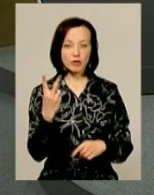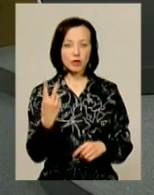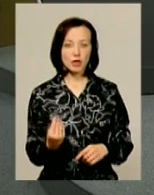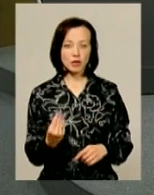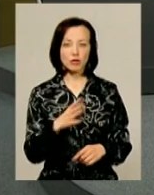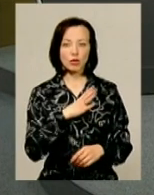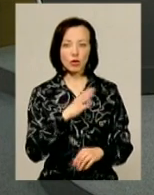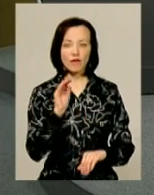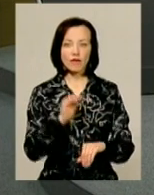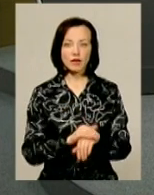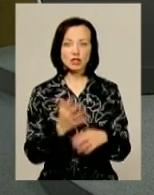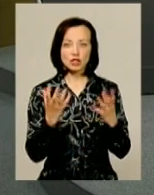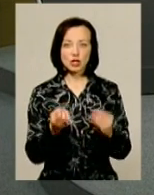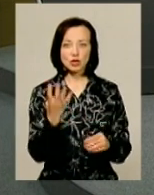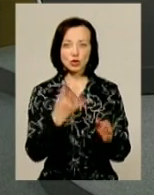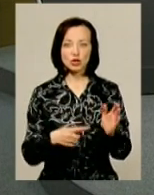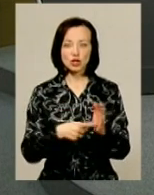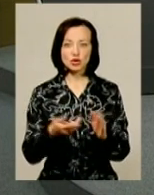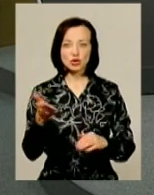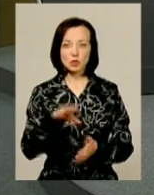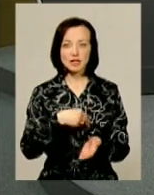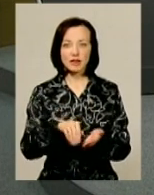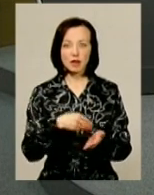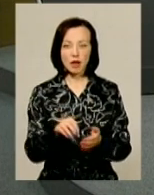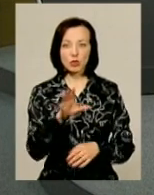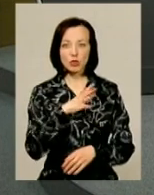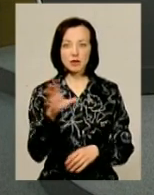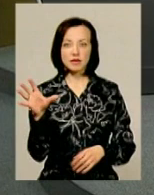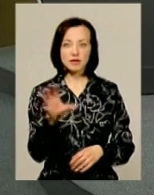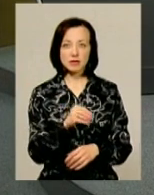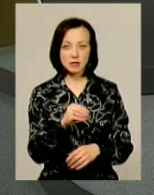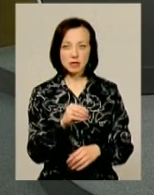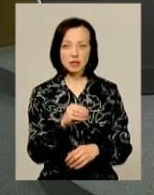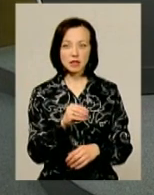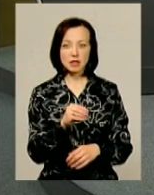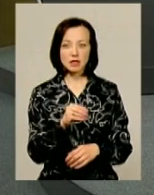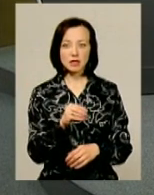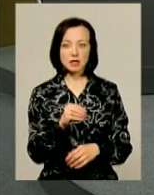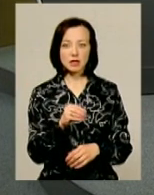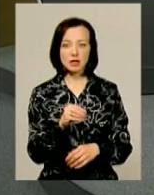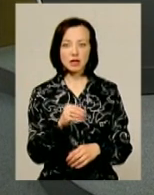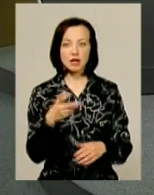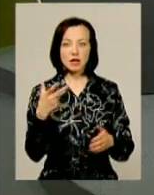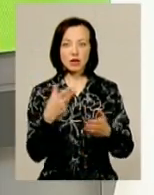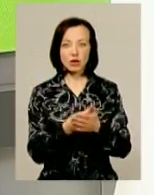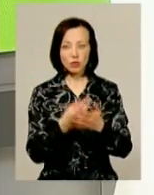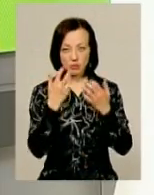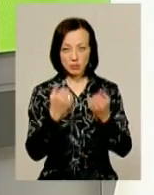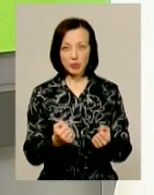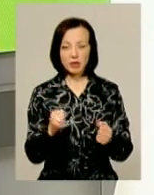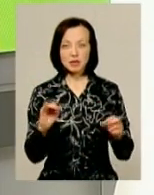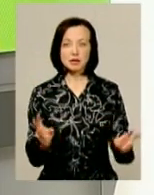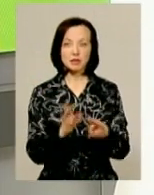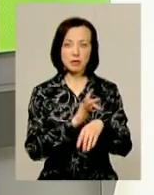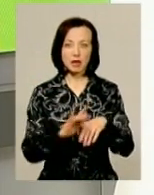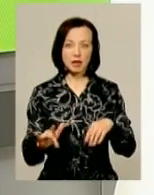2 днів було виявлено ще 46 голів свиней. Вони були всі безкровним методом, усипили їх і